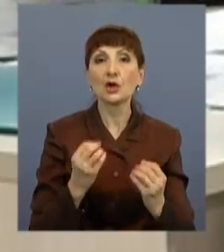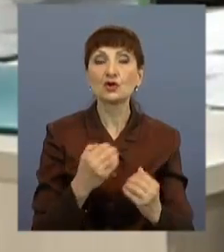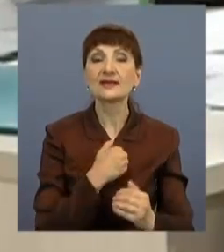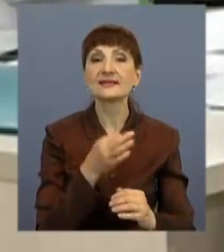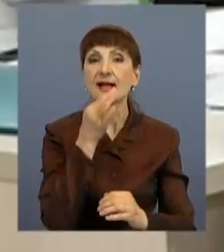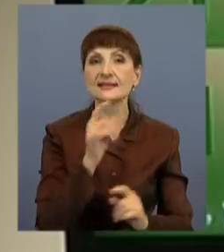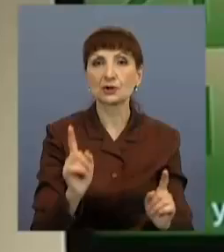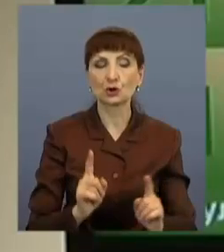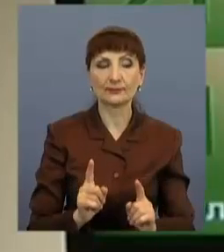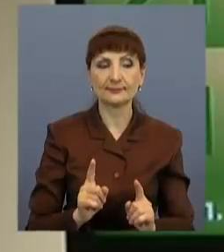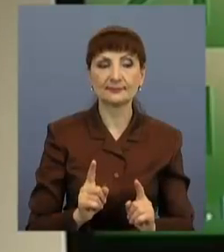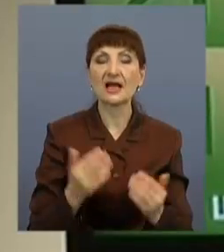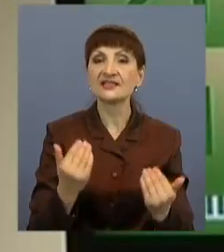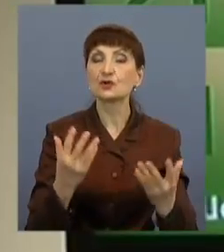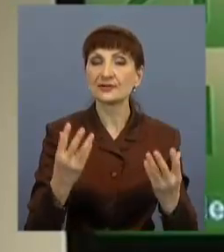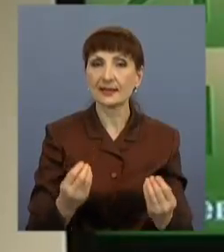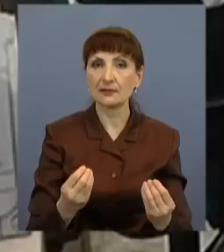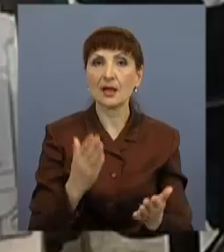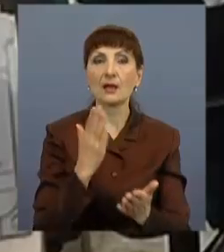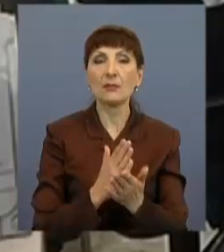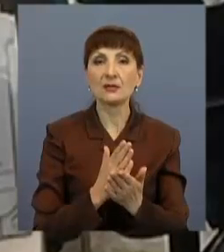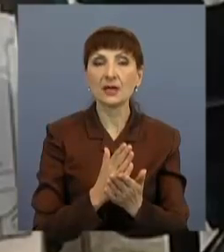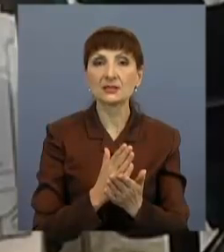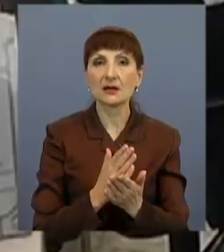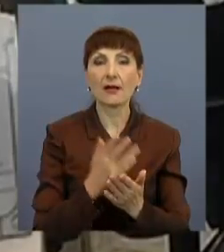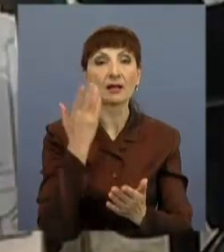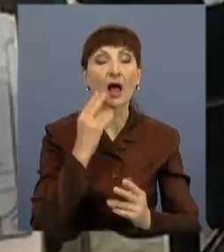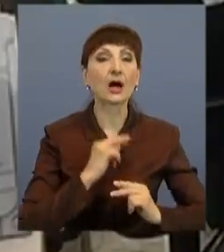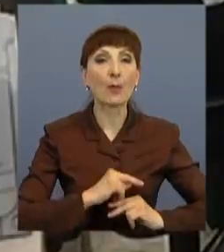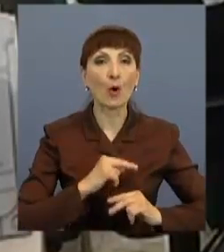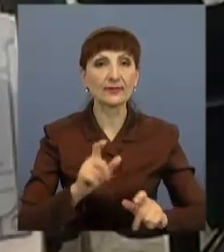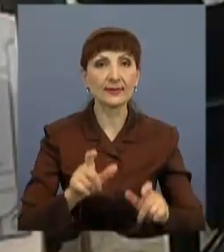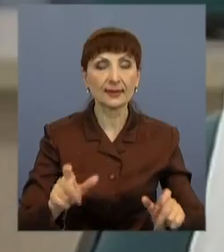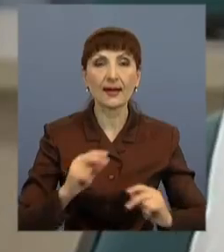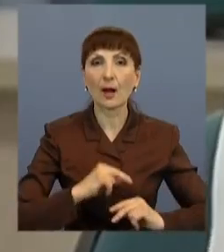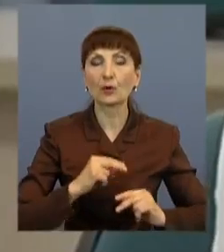бы сказать, на сегодняшний день имеет место, когда работники работают без